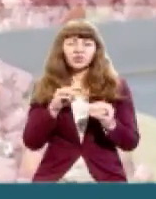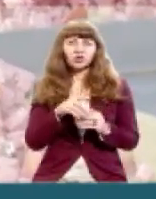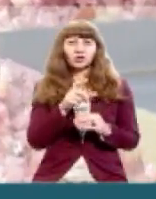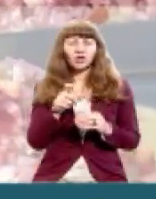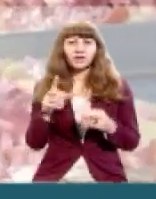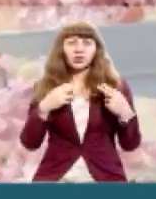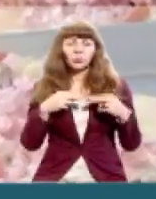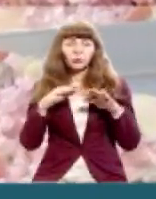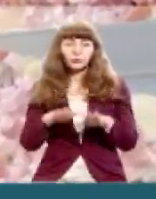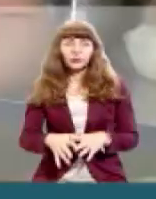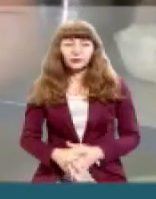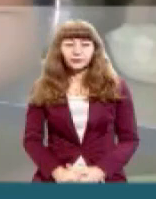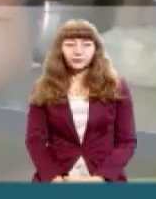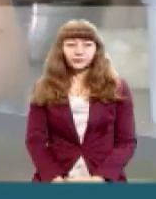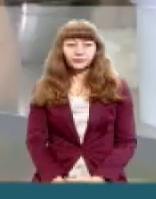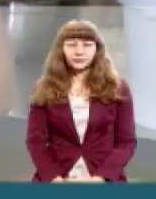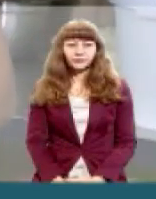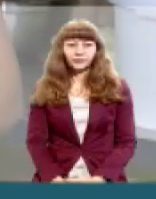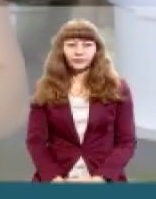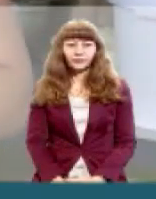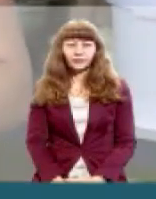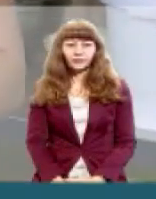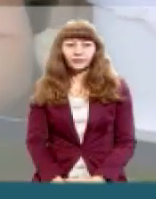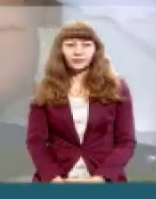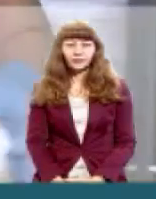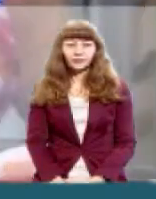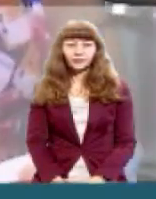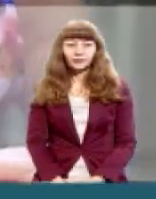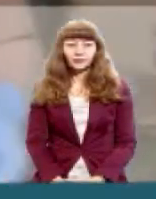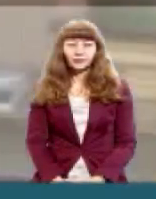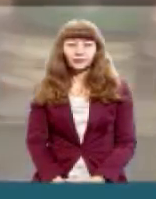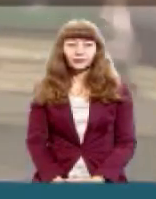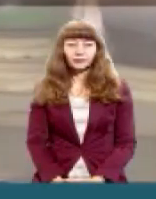бағыттайтын кеңестермен қамтамасыз етуді мақсат етуде. Сонымен қатар осы бағытта мен